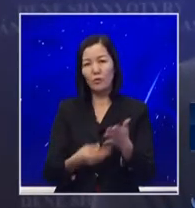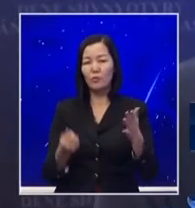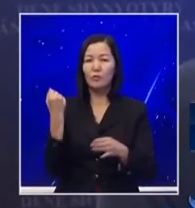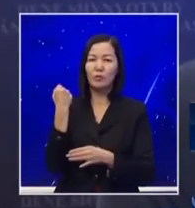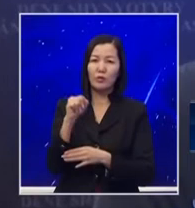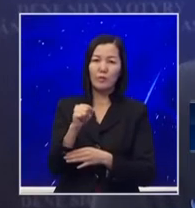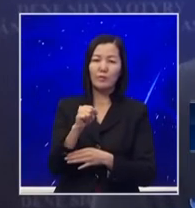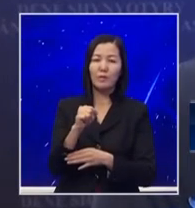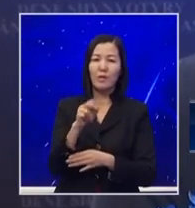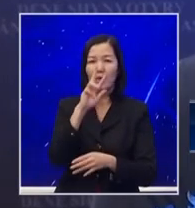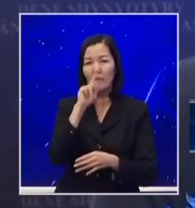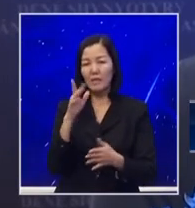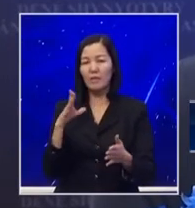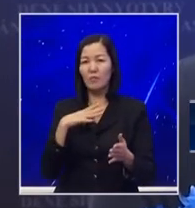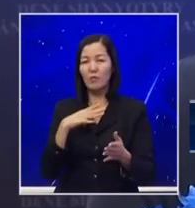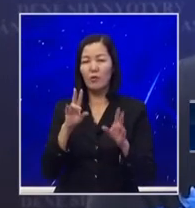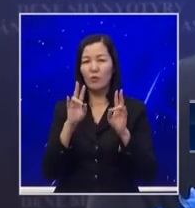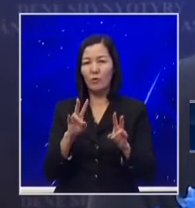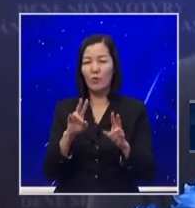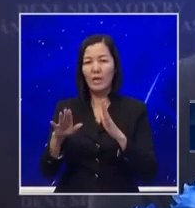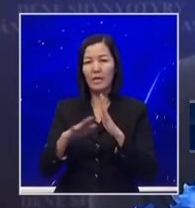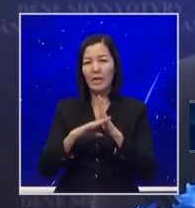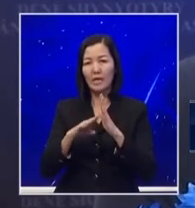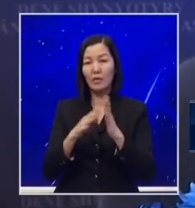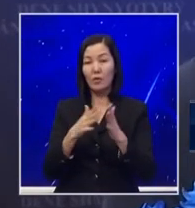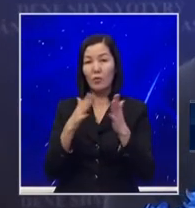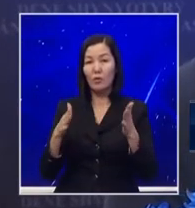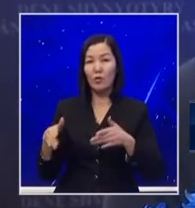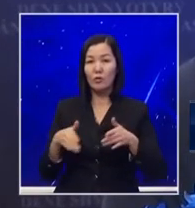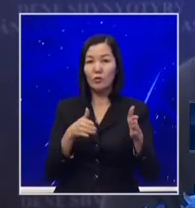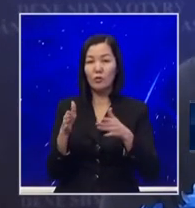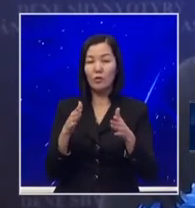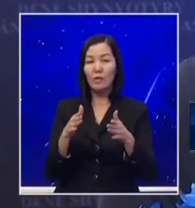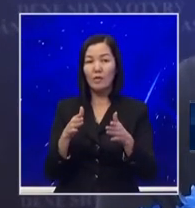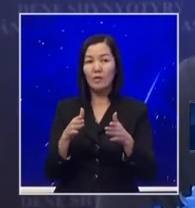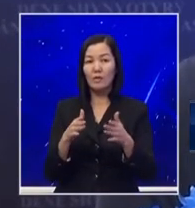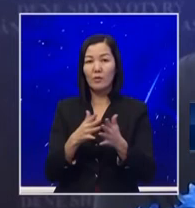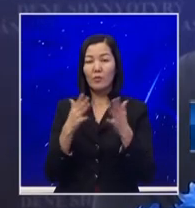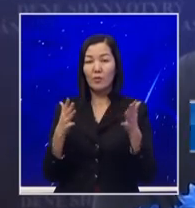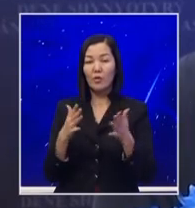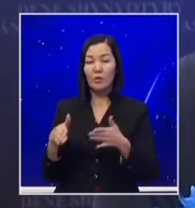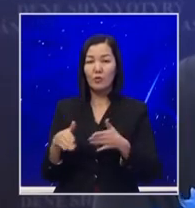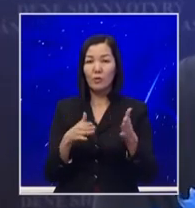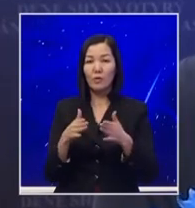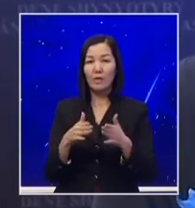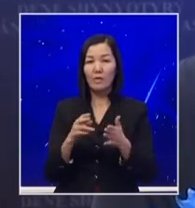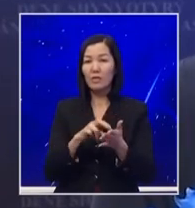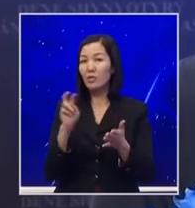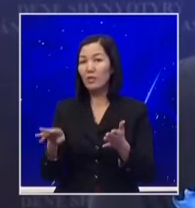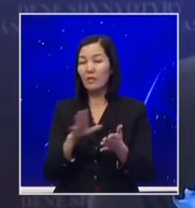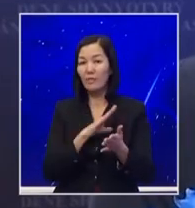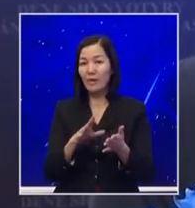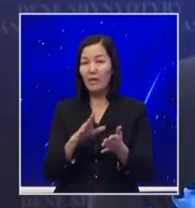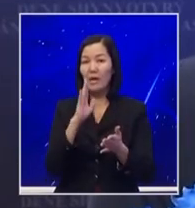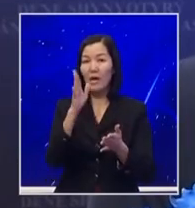кездер, сүрінгенде кездер болды. Бірақ каратэ бұл үлкен жол, үлкен жолдан шықпай, тек